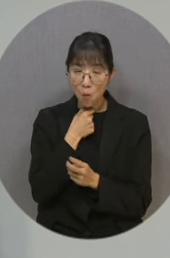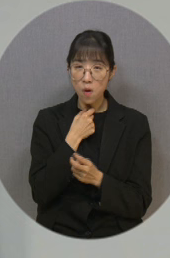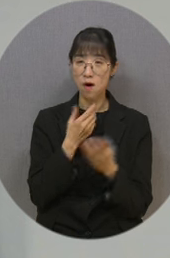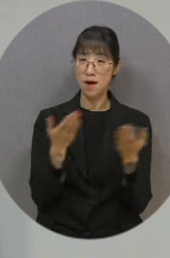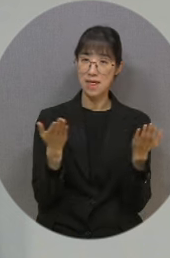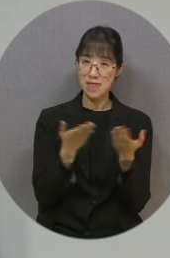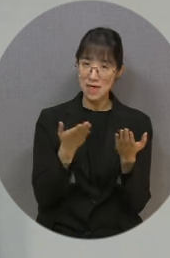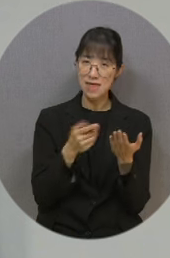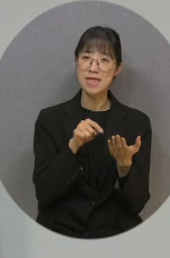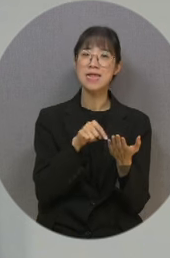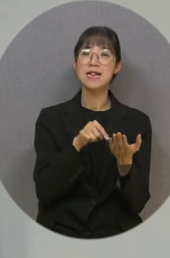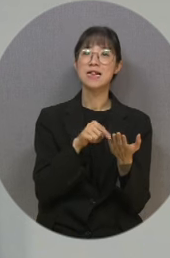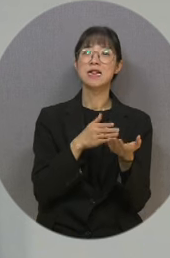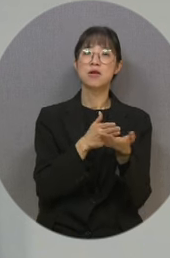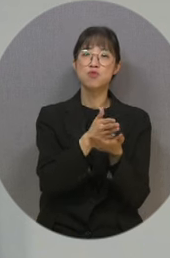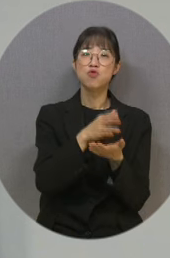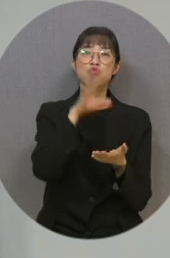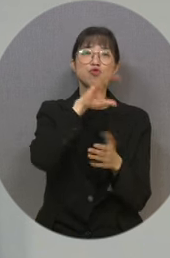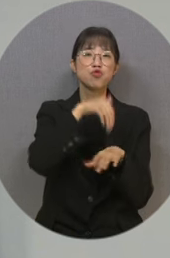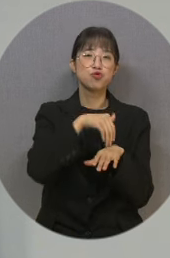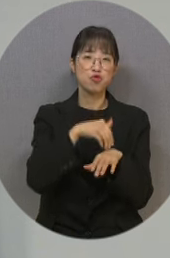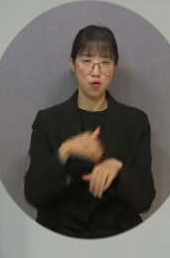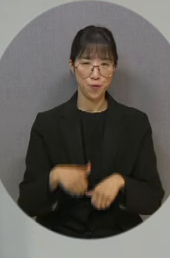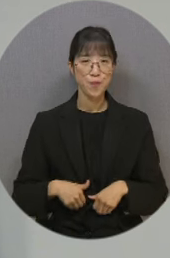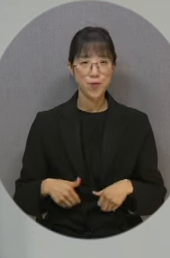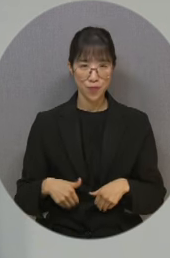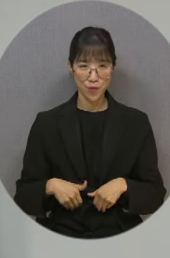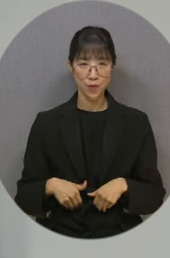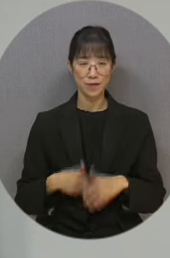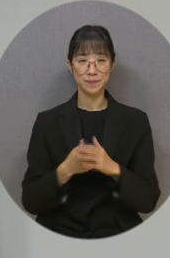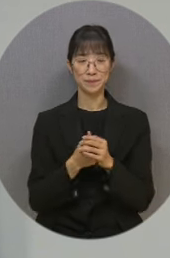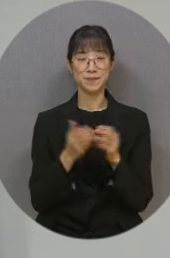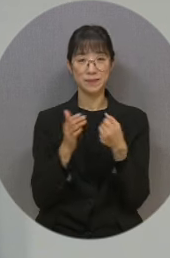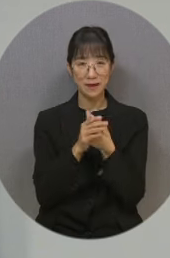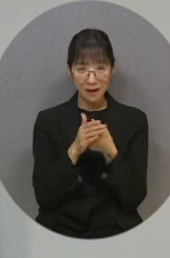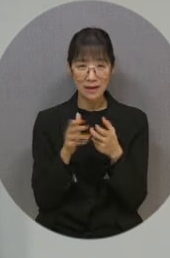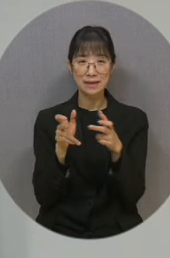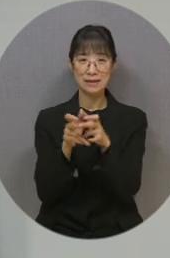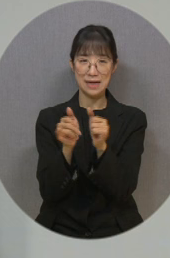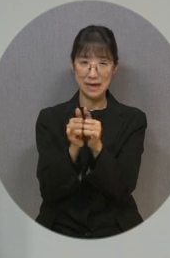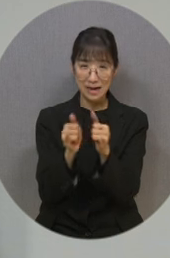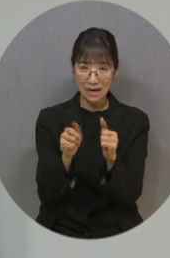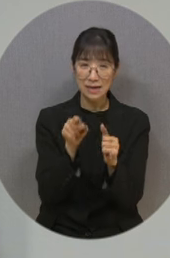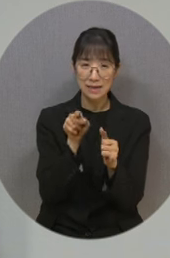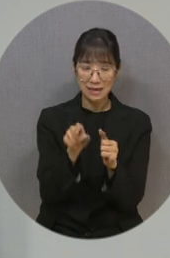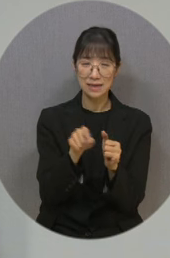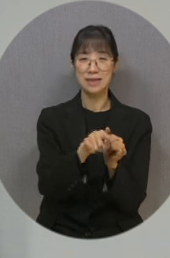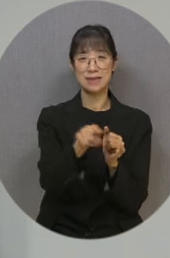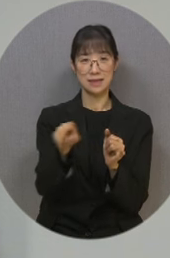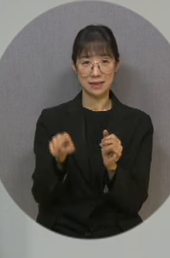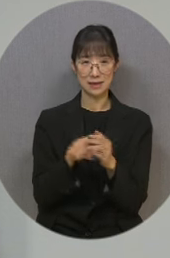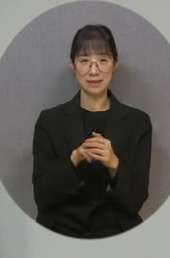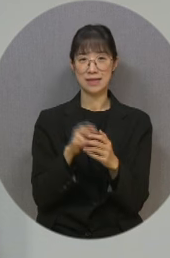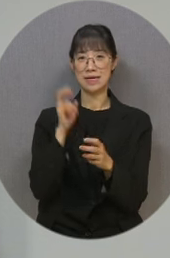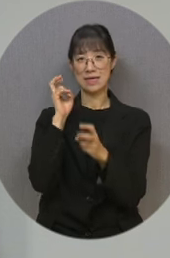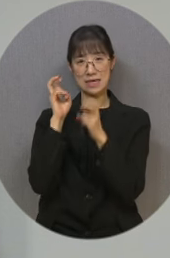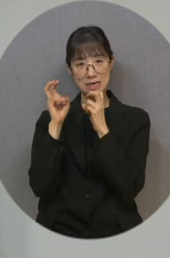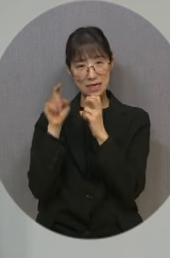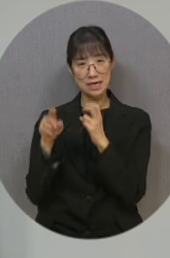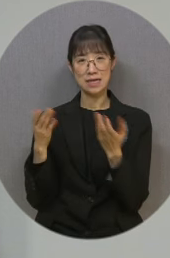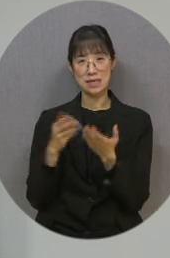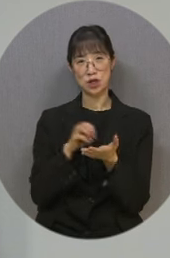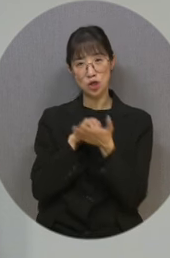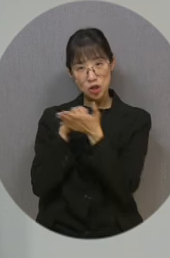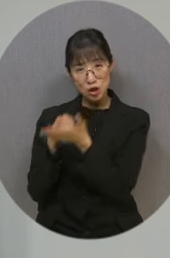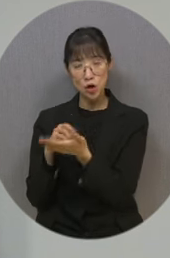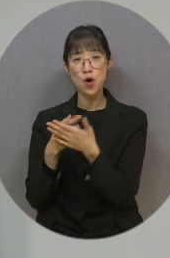직무에 전이 좀 필요하거든요 그래서 사전에 그 장애인 분들에 대한 기업에 그